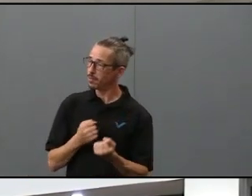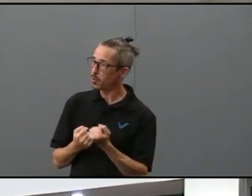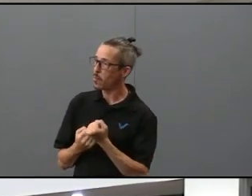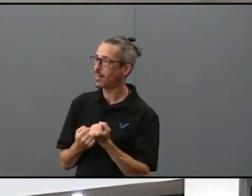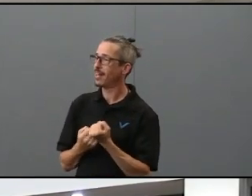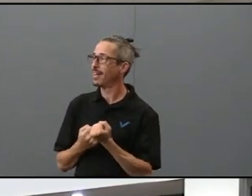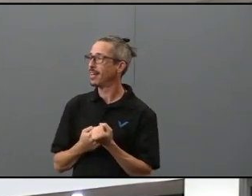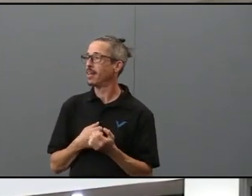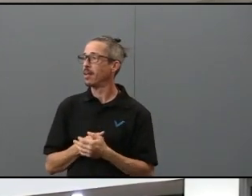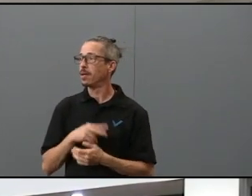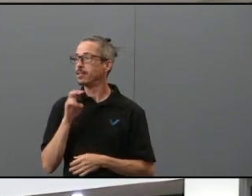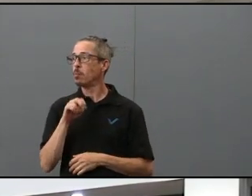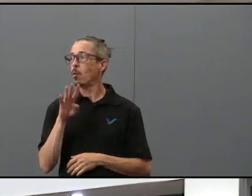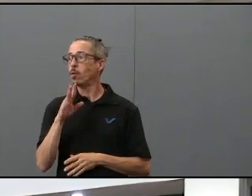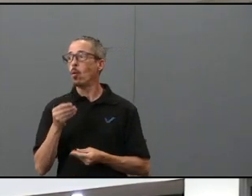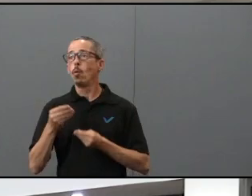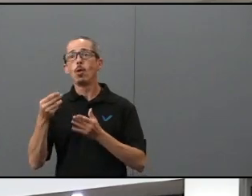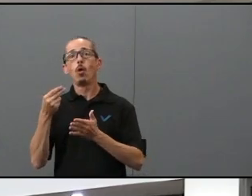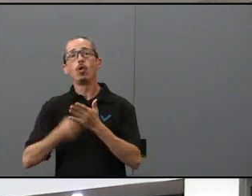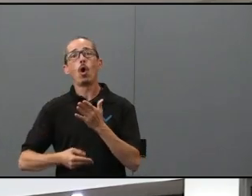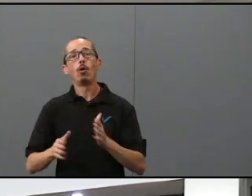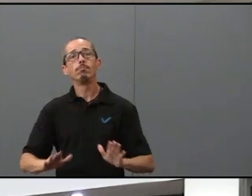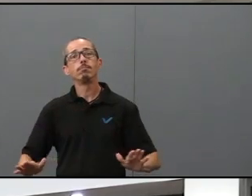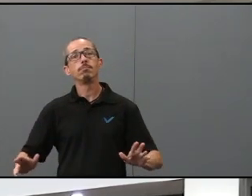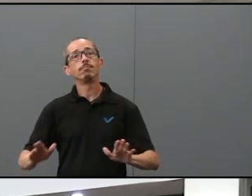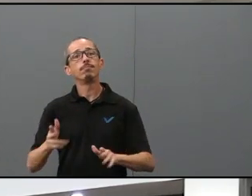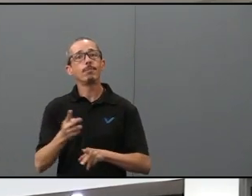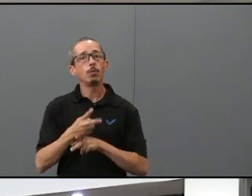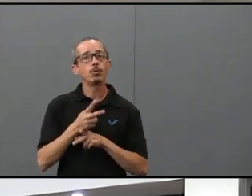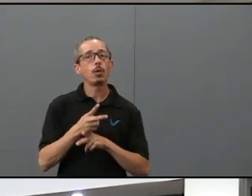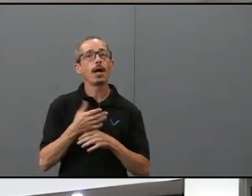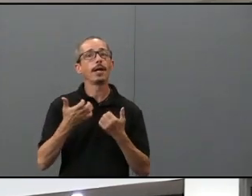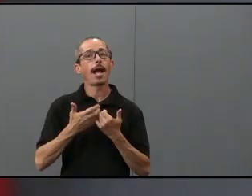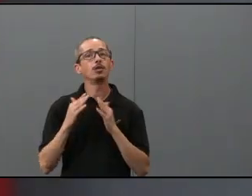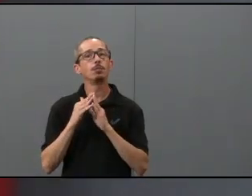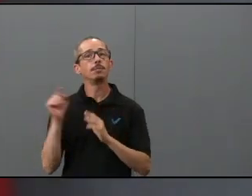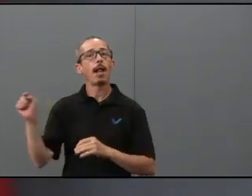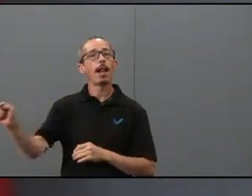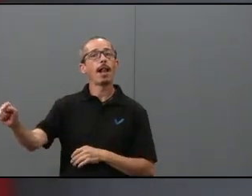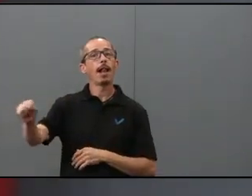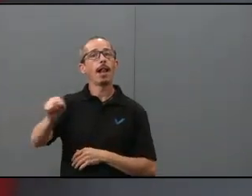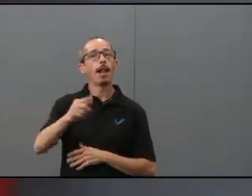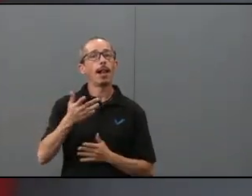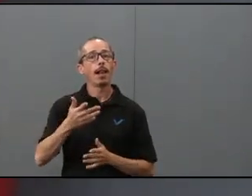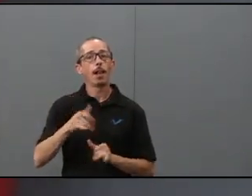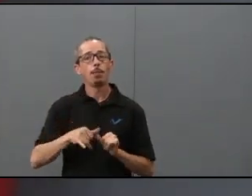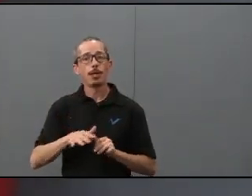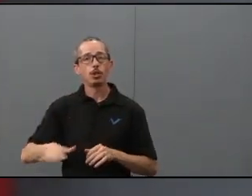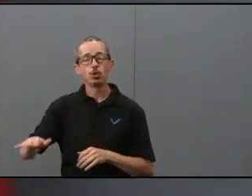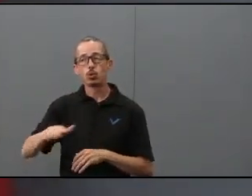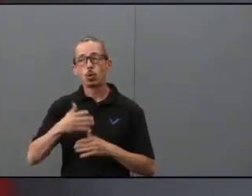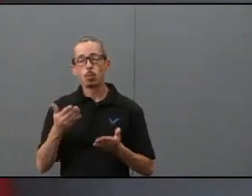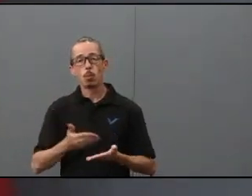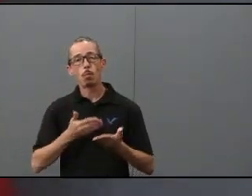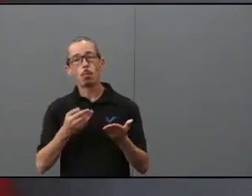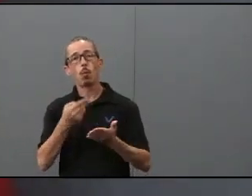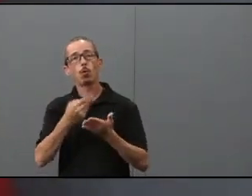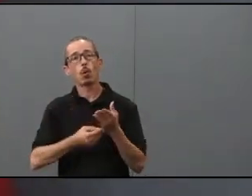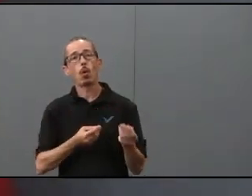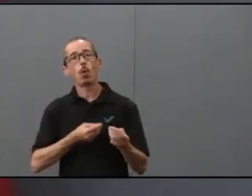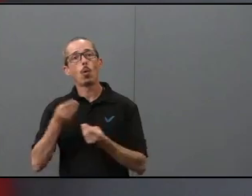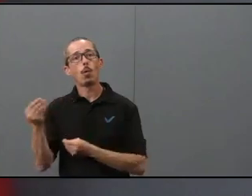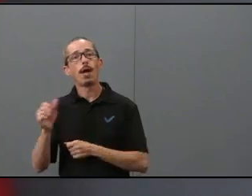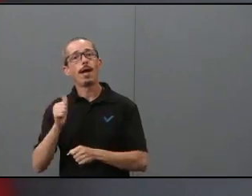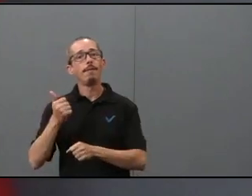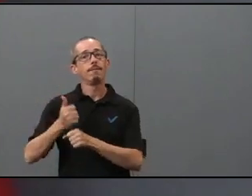beaucoup 7.4 octroie de contrat d'entretien ménager entretien ménager des garages municipaux serait proposé appuyer résolu d'octroyer le contrat